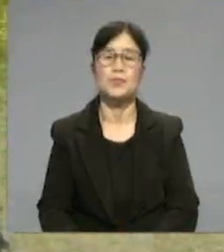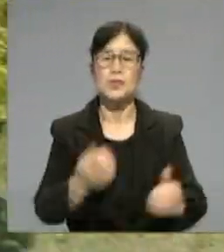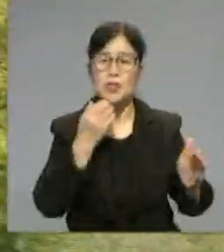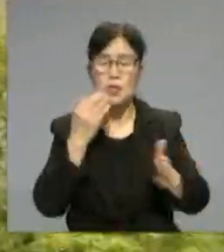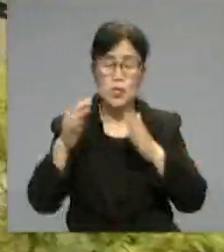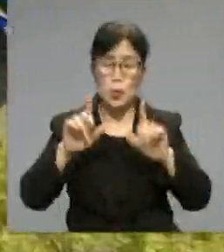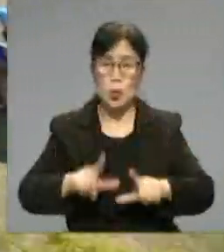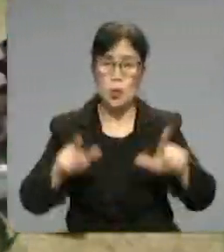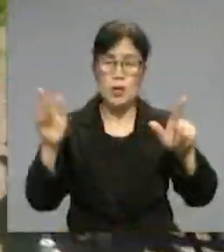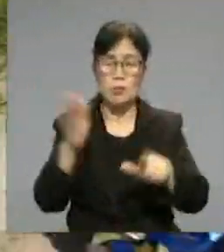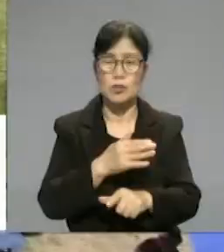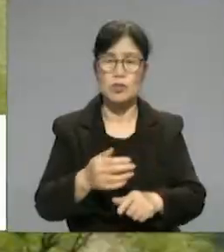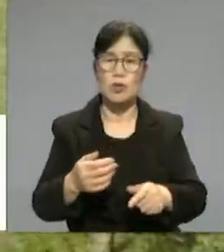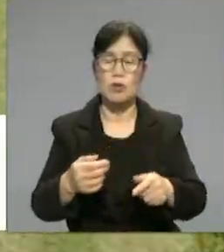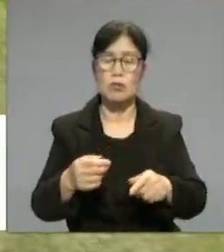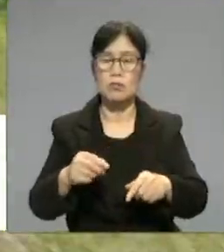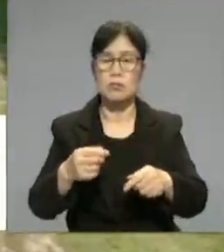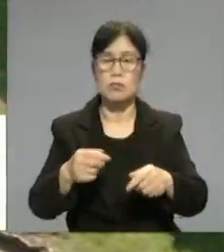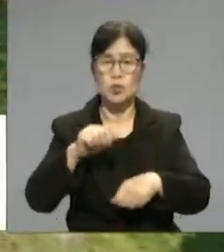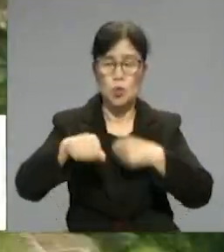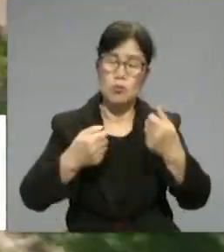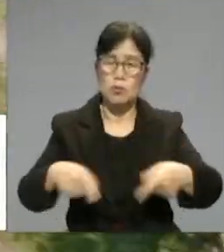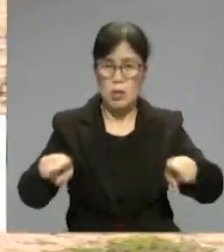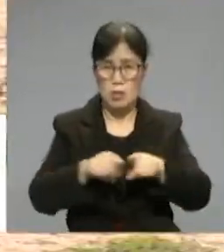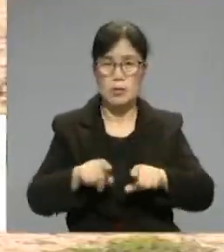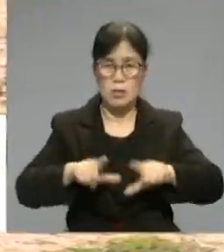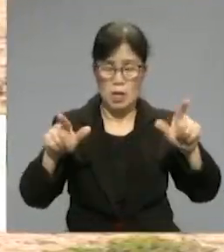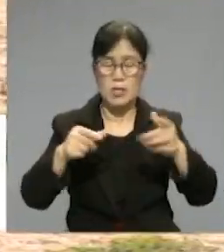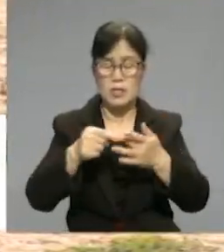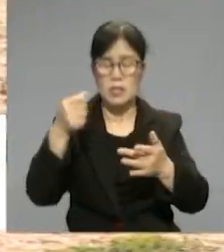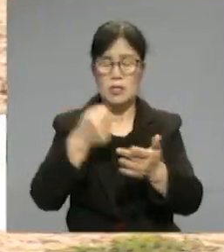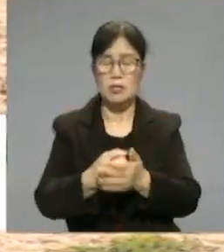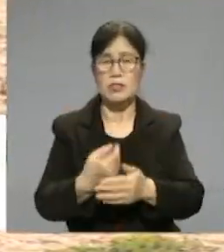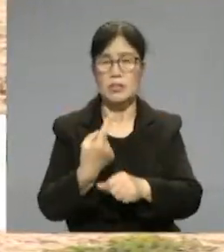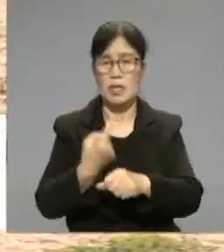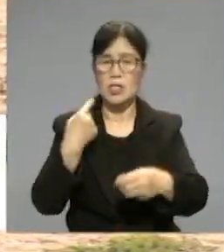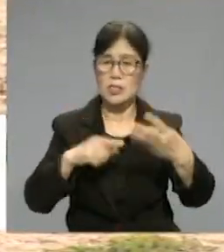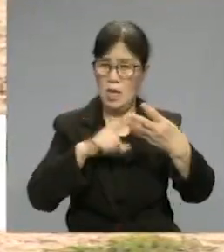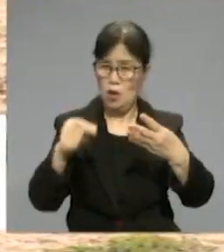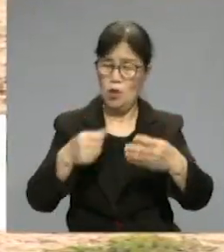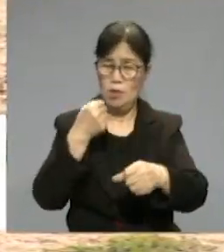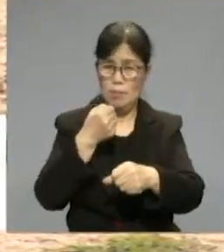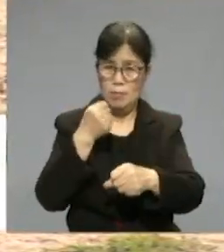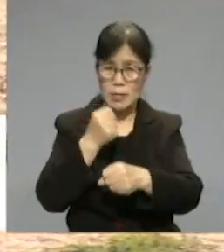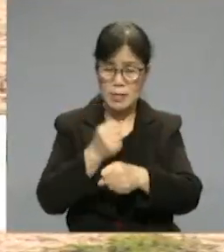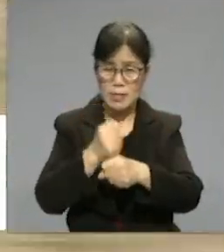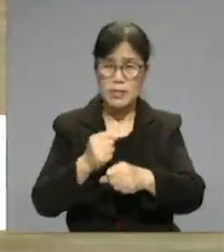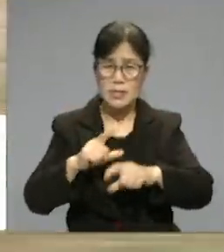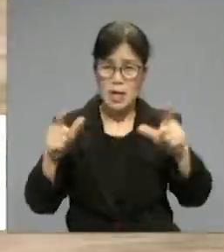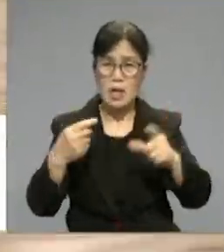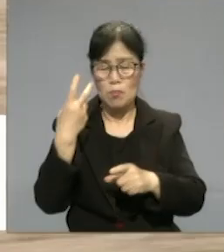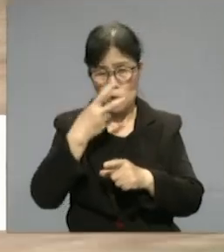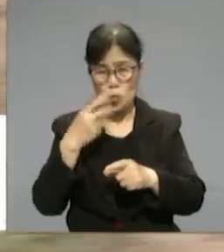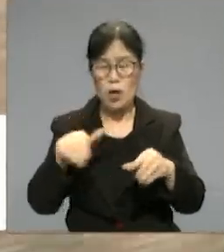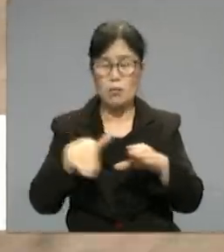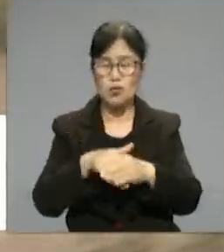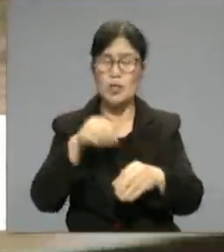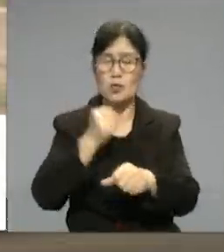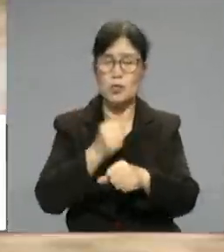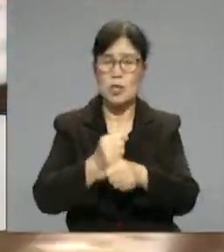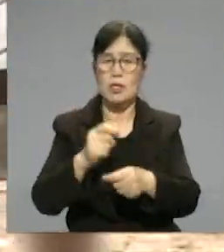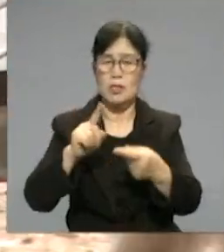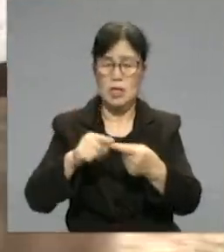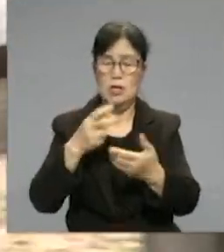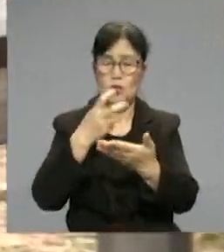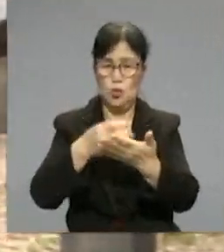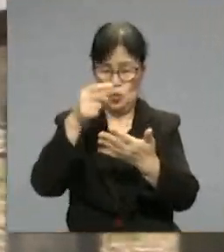경기도가 올해부터 반려동물의 날을 지정해 운영합니다. 지난해 4월 제정한 반려동물 보호와 문화 조성에 관한 조례에